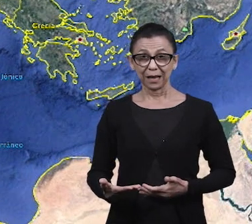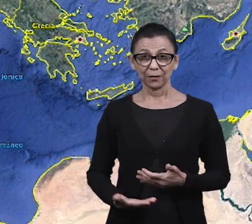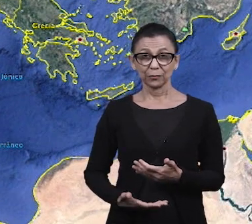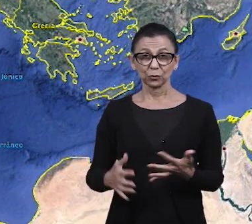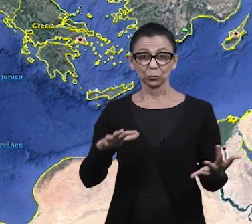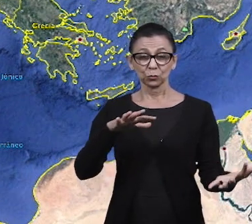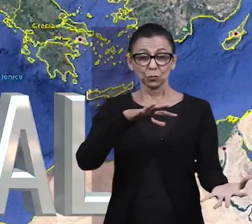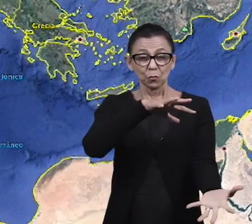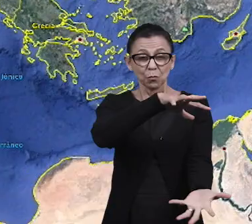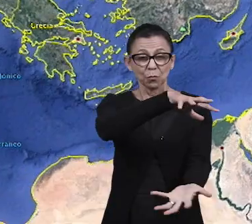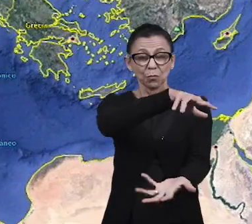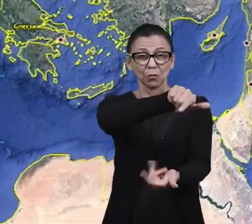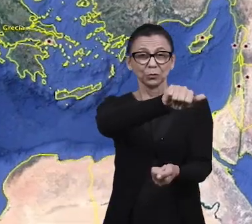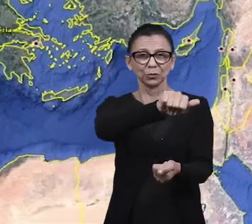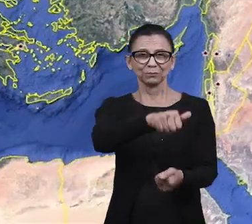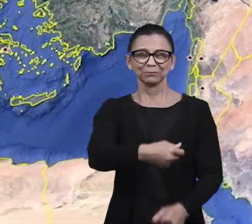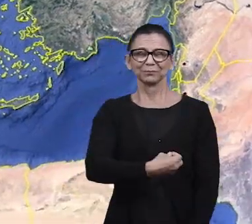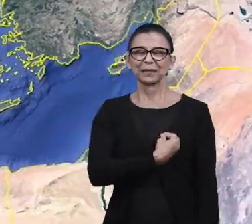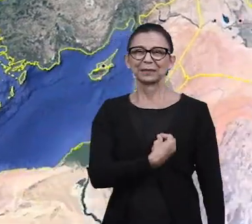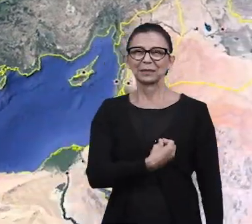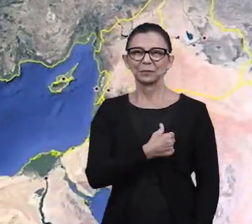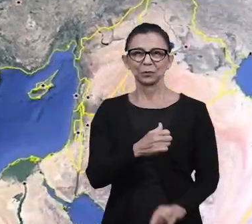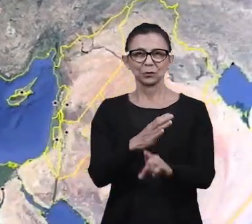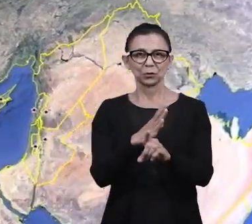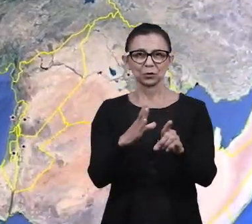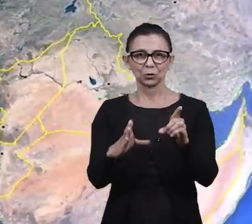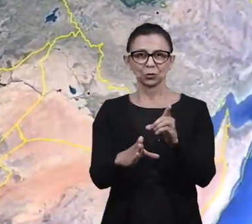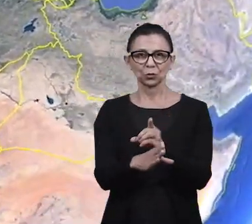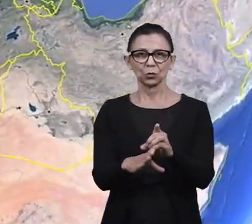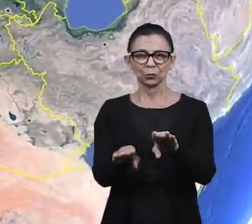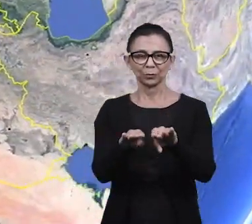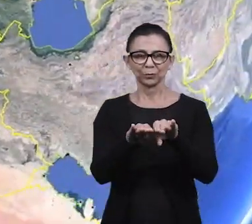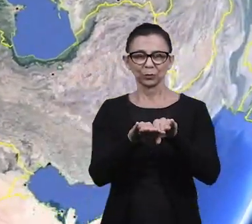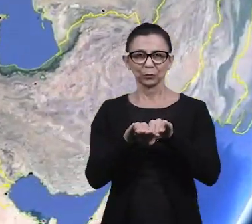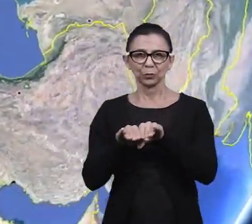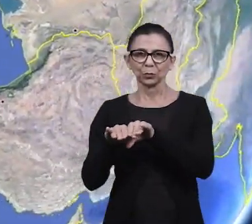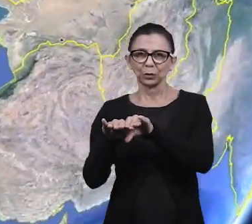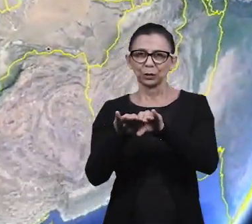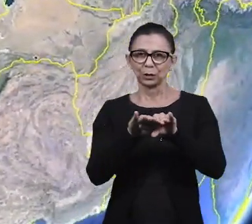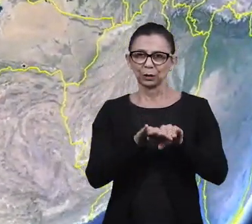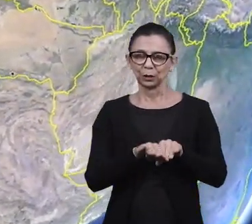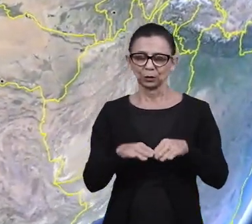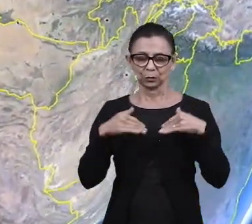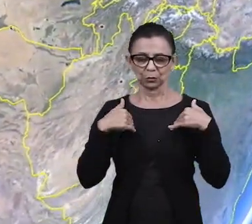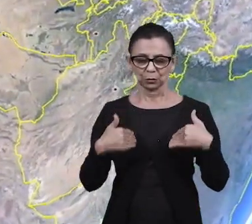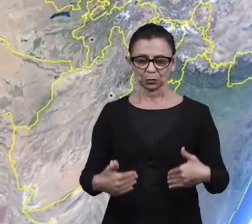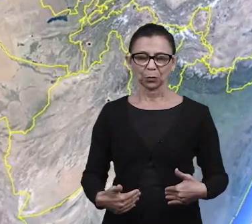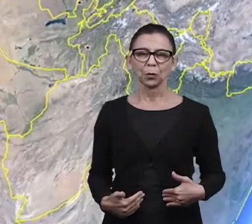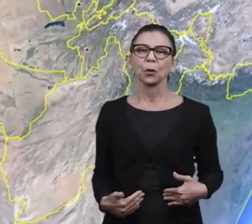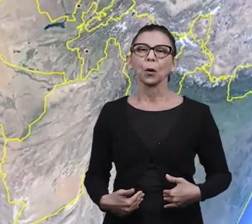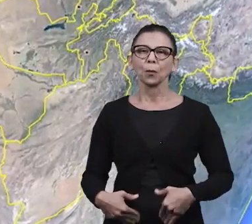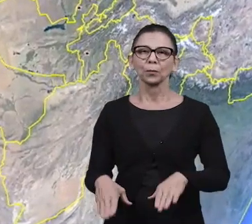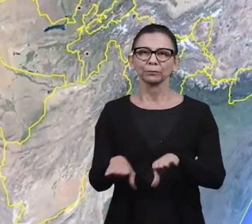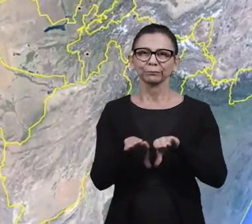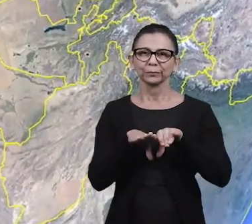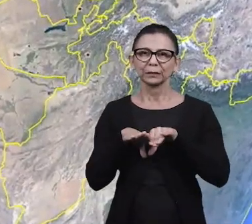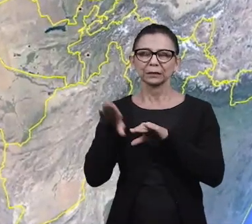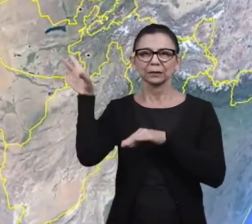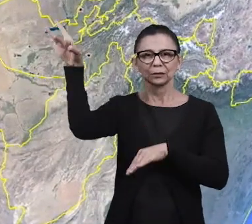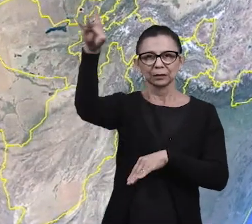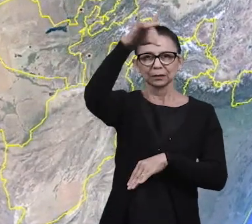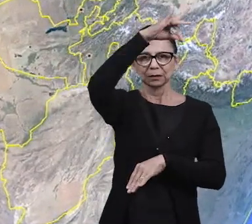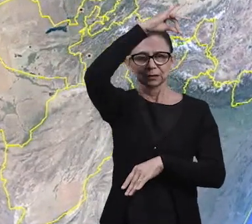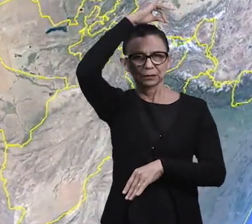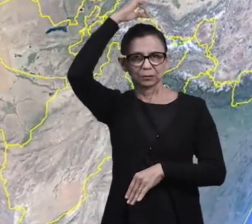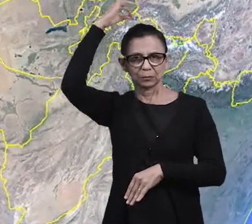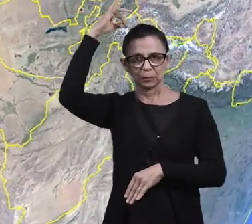Des frères et sœurs de toutes les parties du monde participent d'un même culte, ensemble, dans un même corps et dans un même